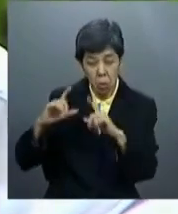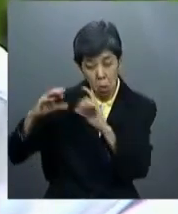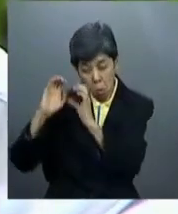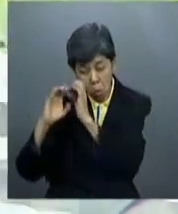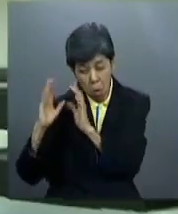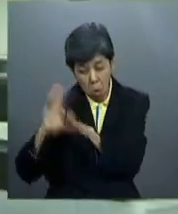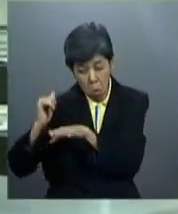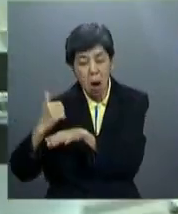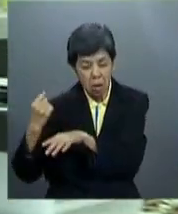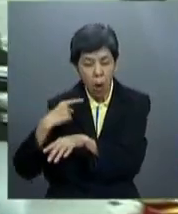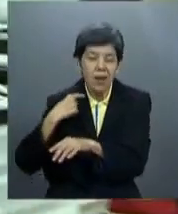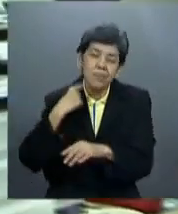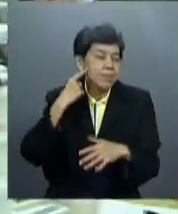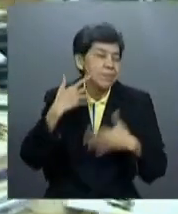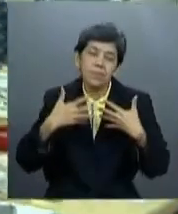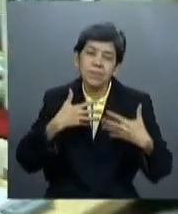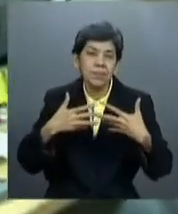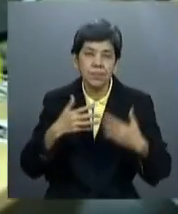ออาชีพไม่ได้